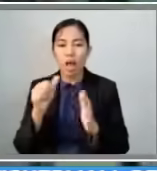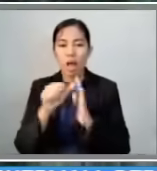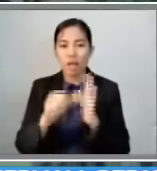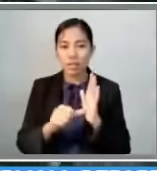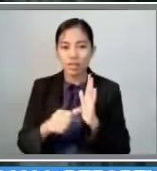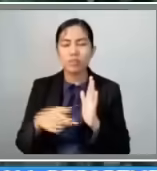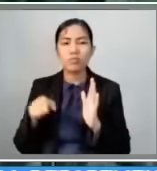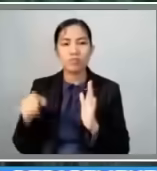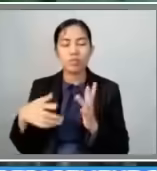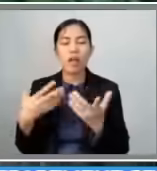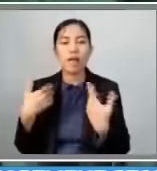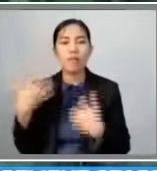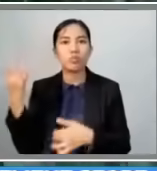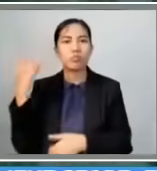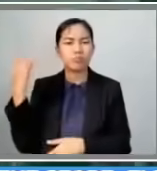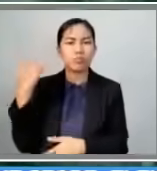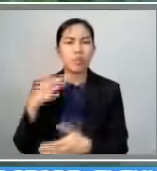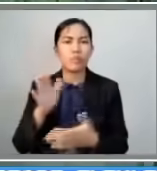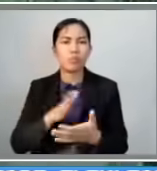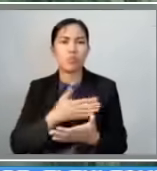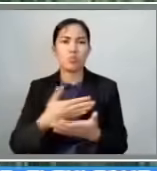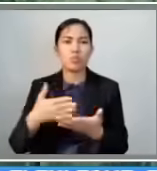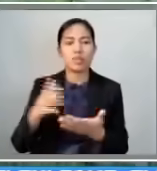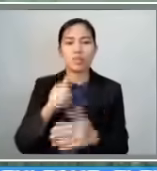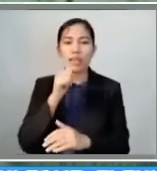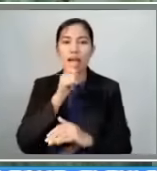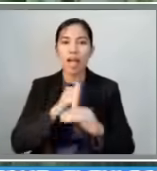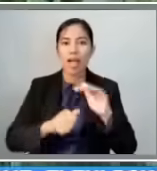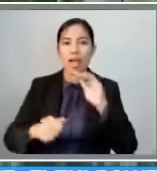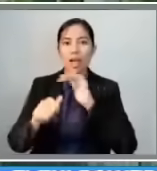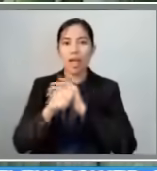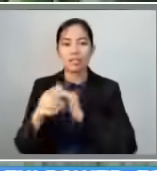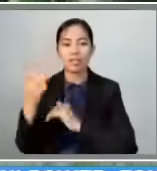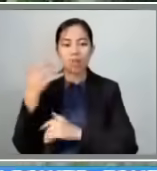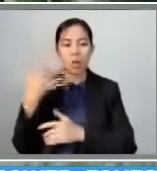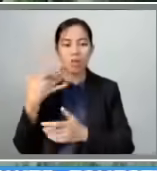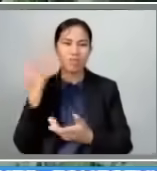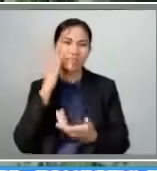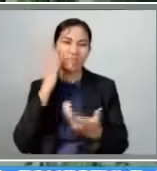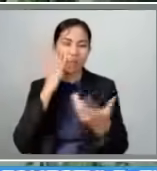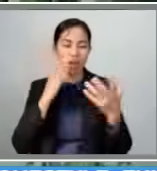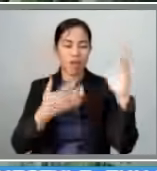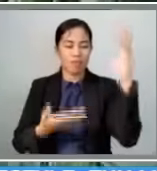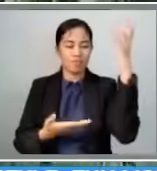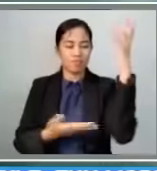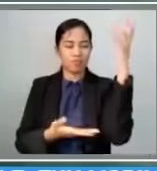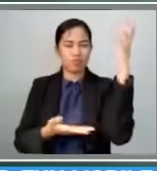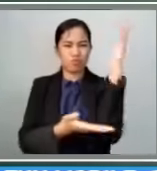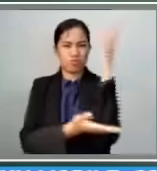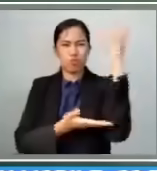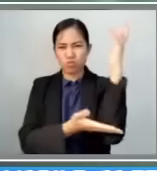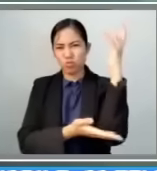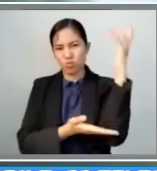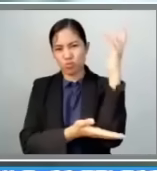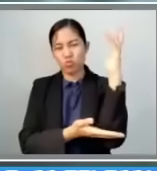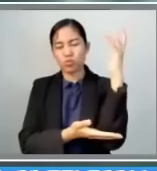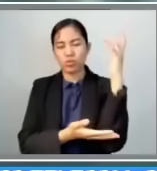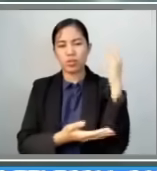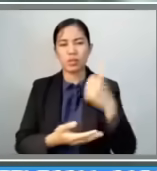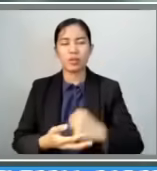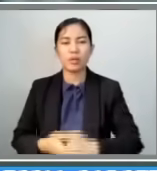illegal loggers para maitago ang ingay ng mga chainsaw habang namumutol ng mga kahoy tulad ng white lawaan, tibig,